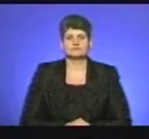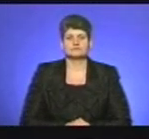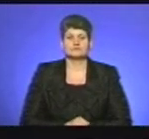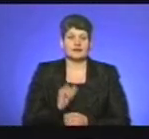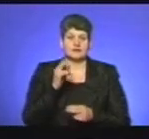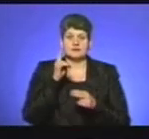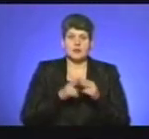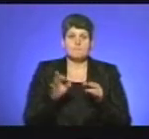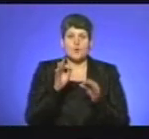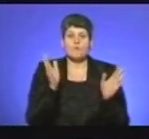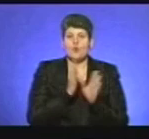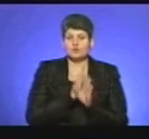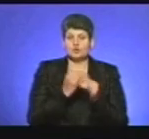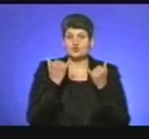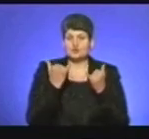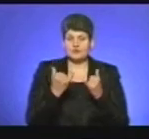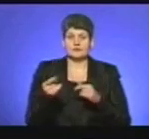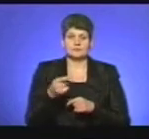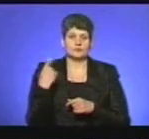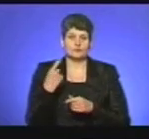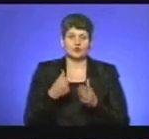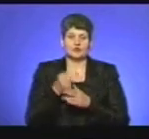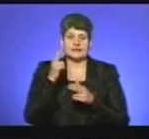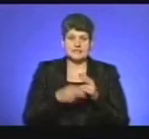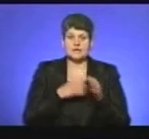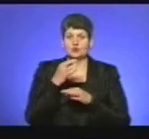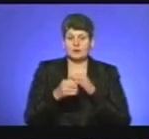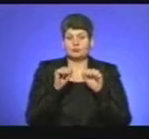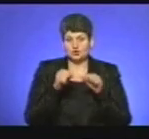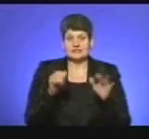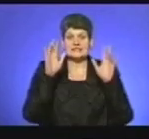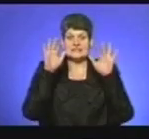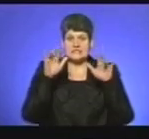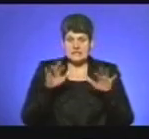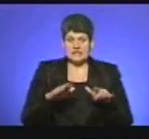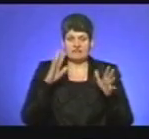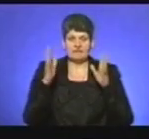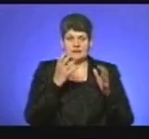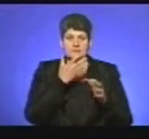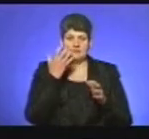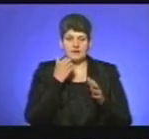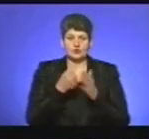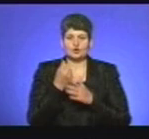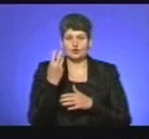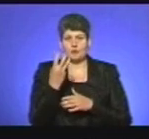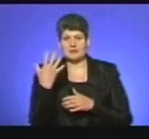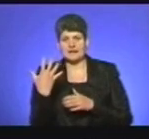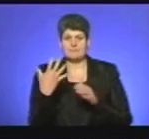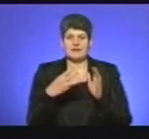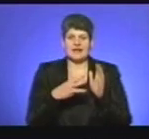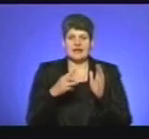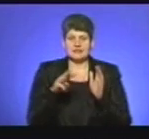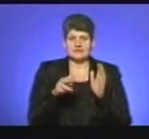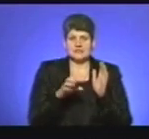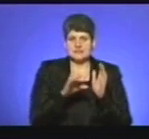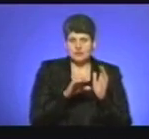І на завершення про погоду. Сьогодні на Тернопільщині до кінця доби можливий сніг. Вітер південний – від 3 до 5 метрів за секунду.